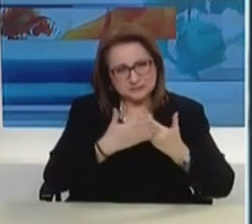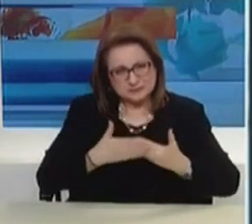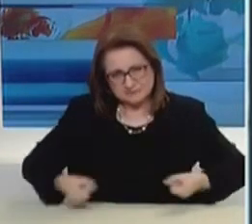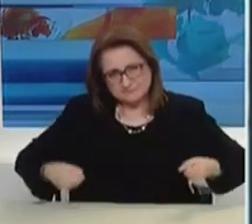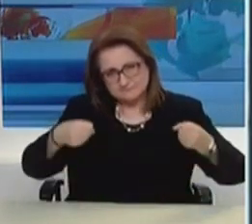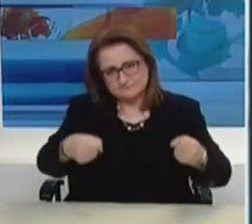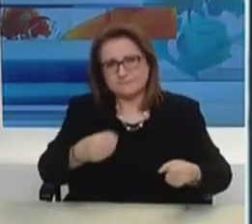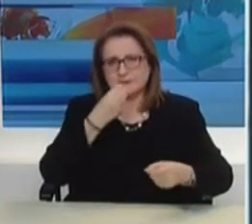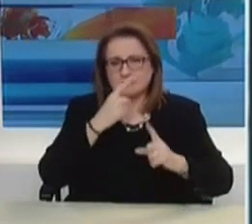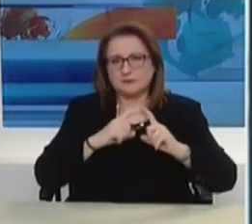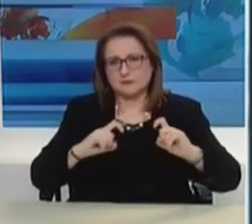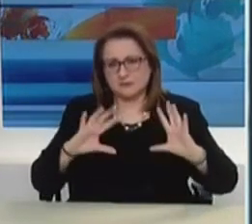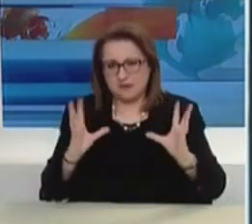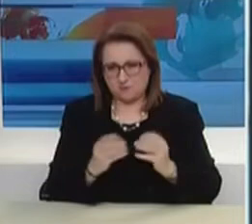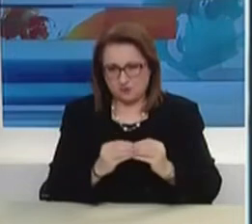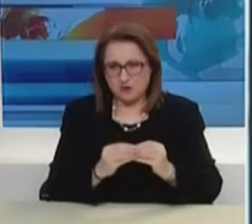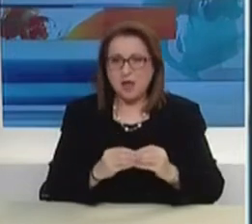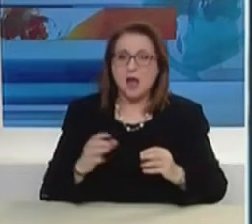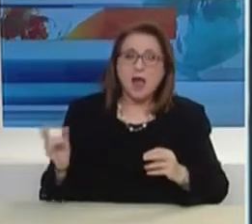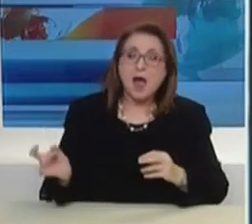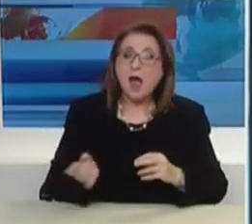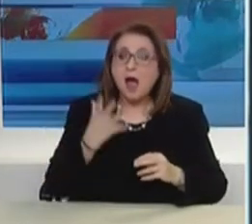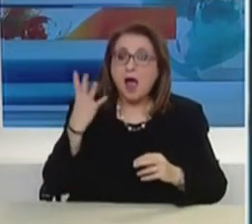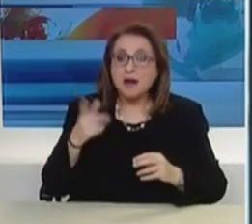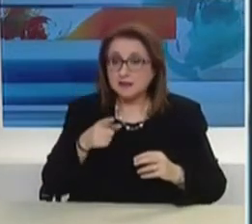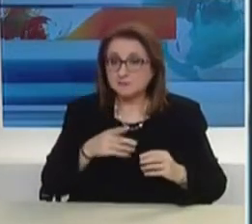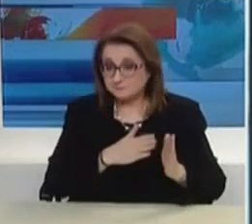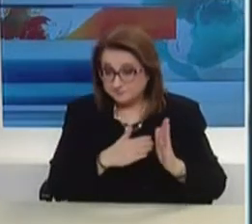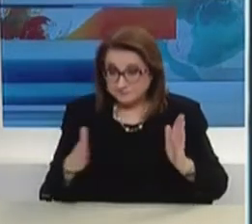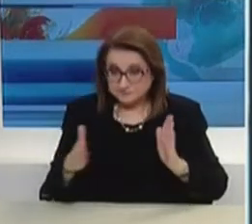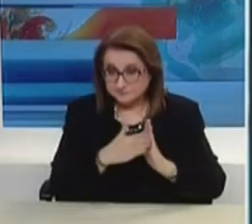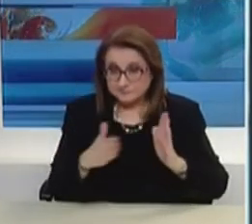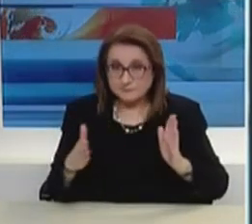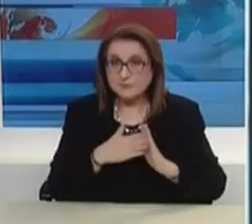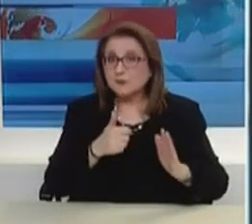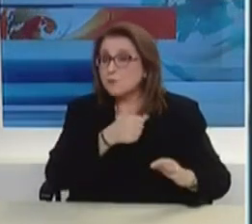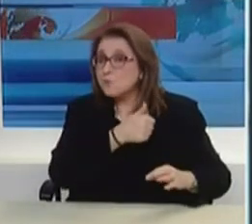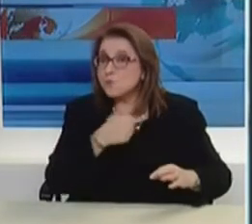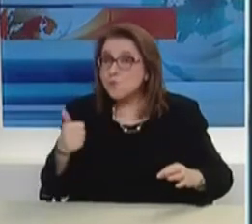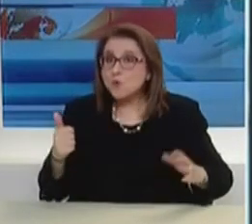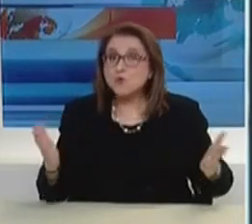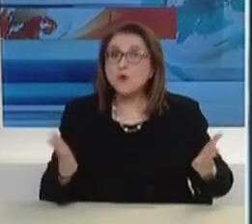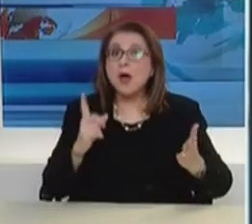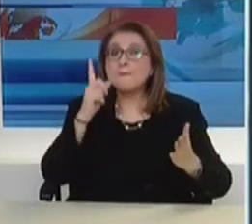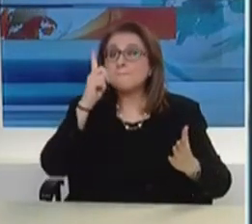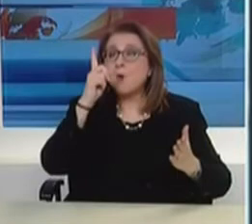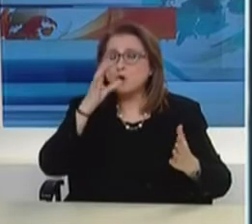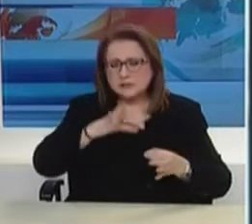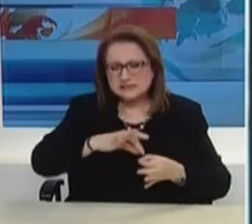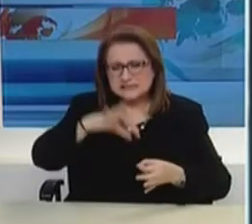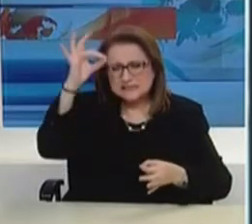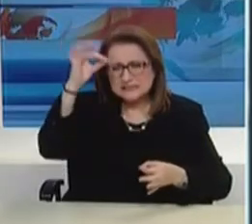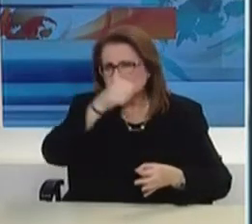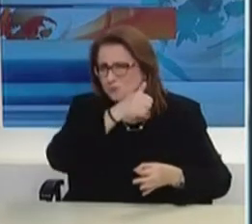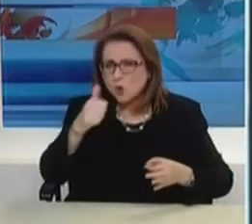μετάβαση τελετή, κατά τη συγκεκριμένη περίοδο επιτρέπεται παρουσία μόνο σε περίπτωση κηδείας και αποκλειστικά και μόνο